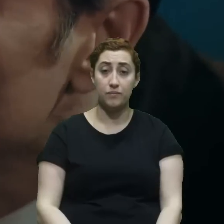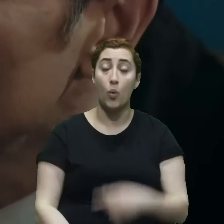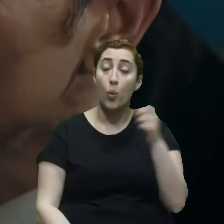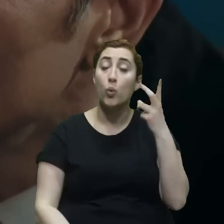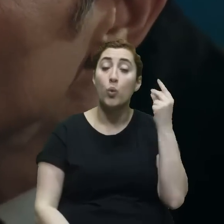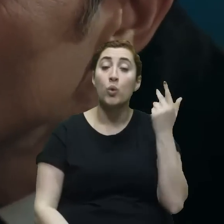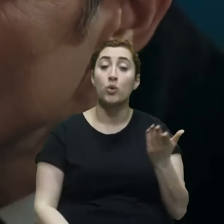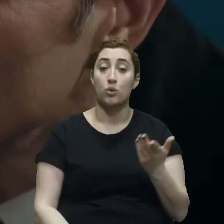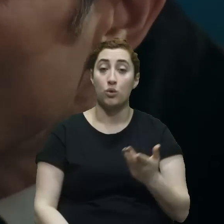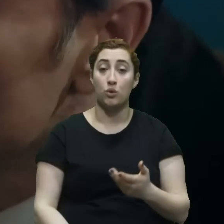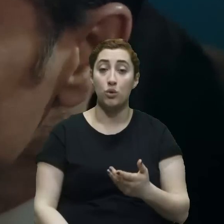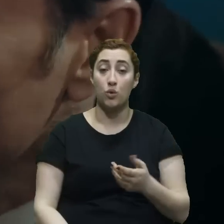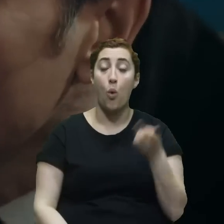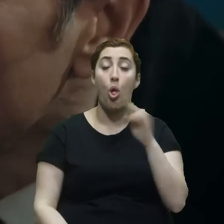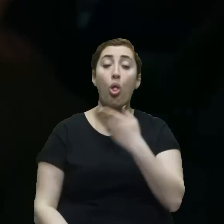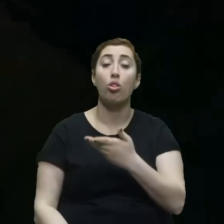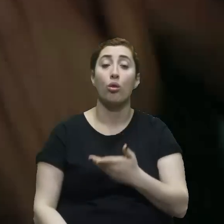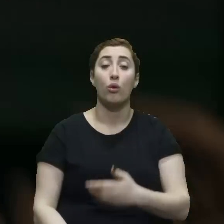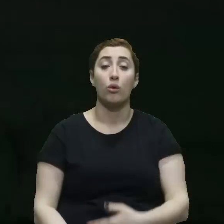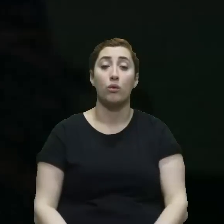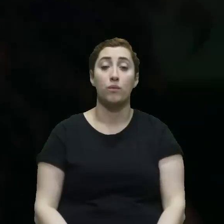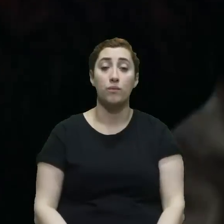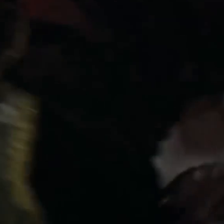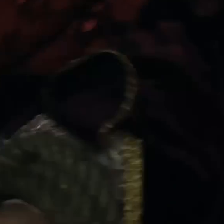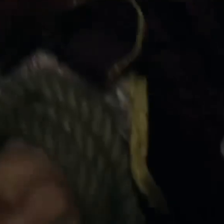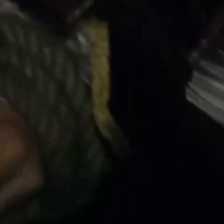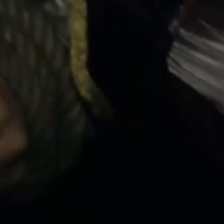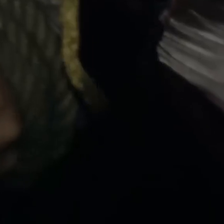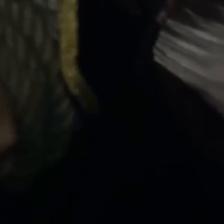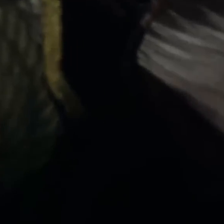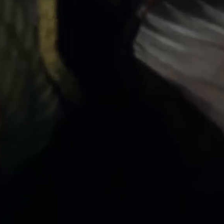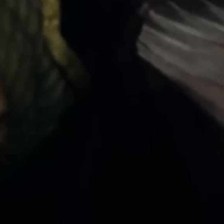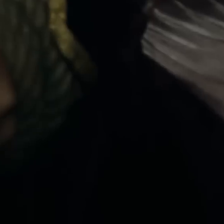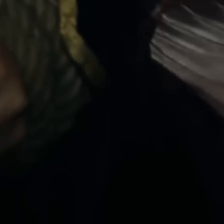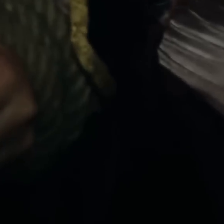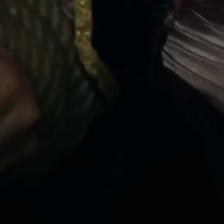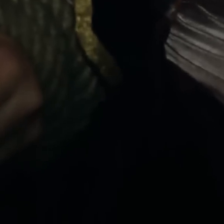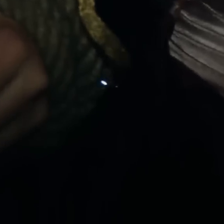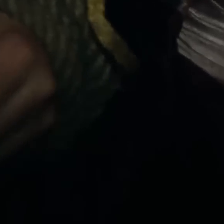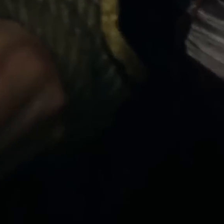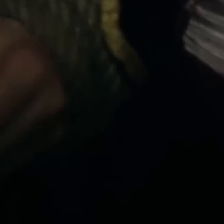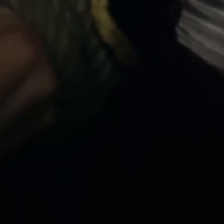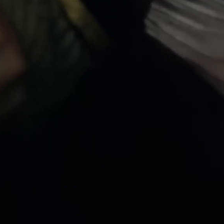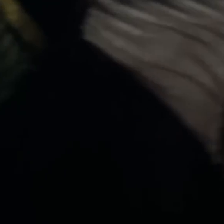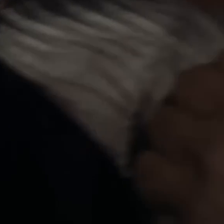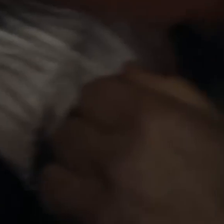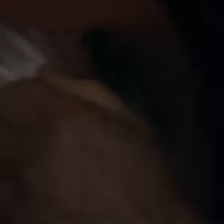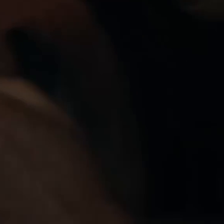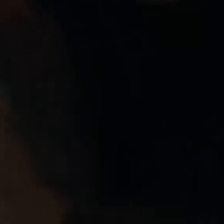Unut onu. Öldü o. Süreyya Akbar'dan hışımla çekti ellerini, bilekleri urganla bağlı.